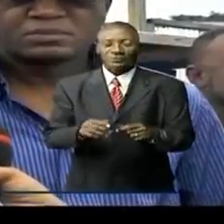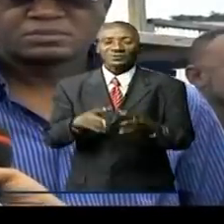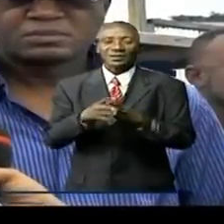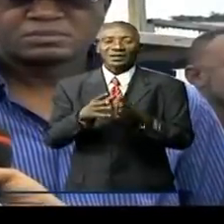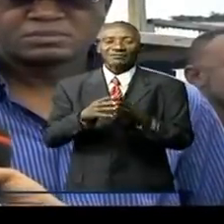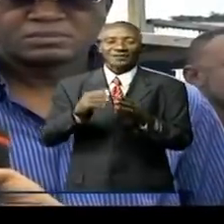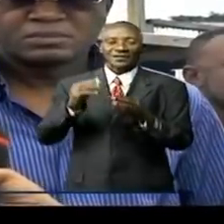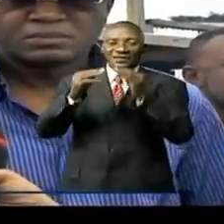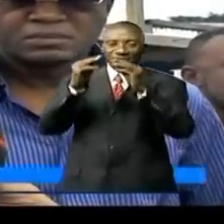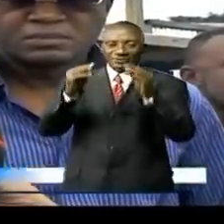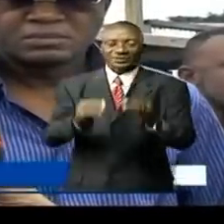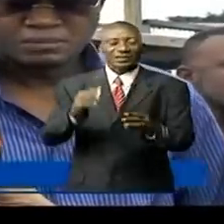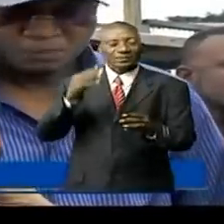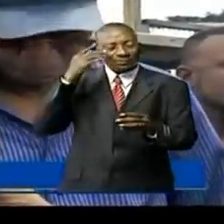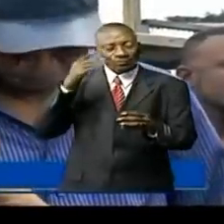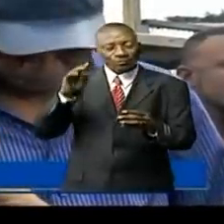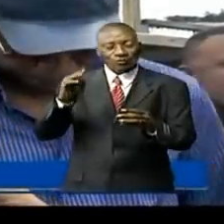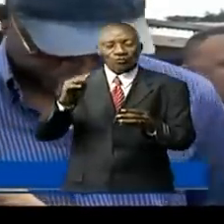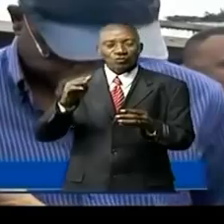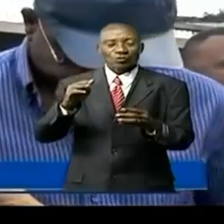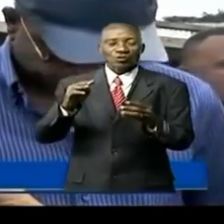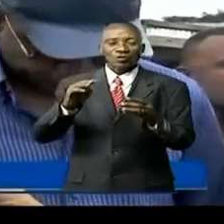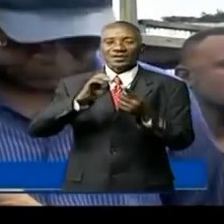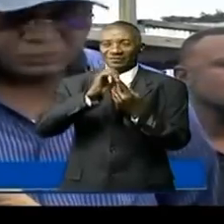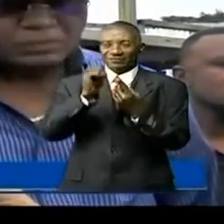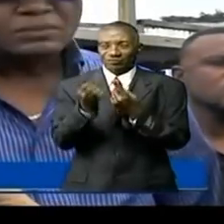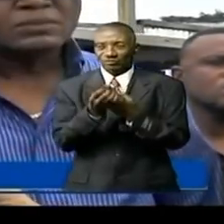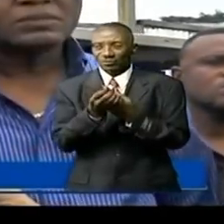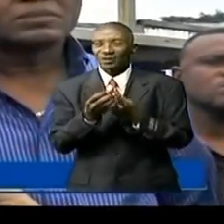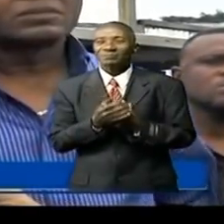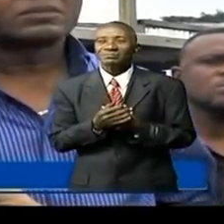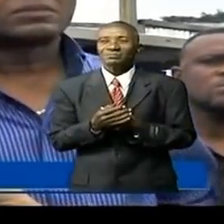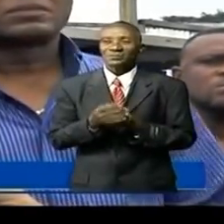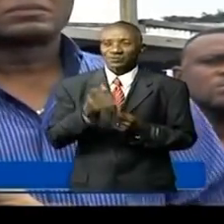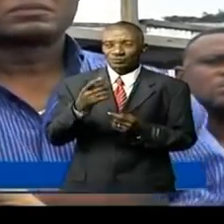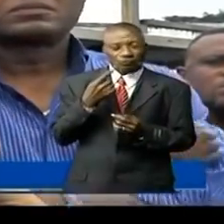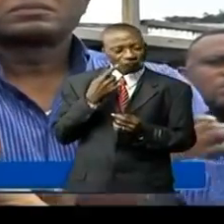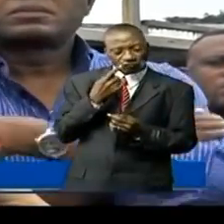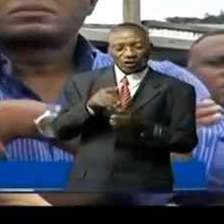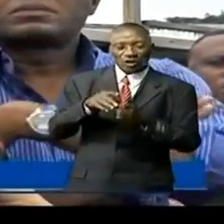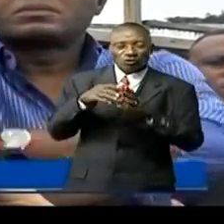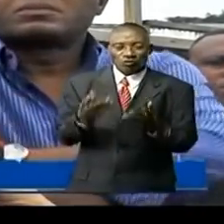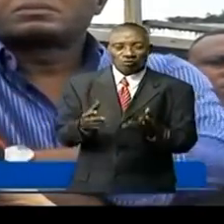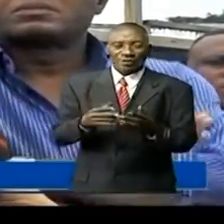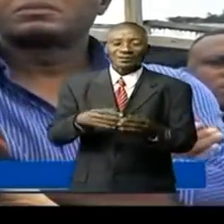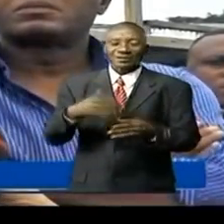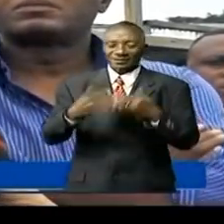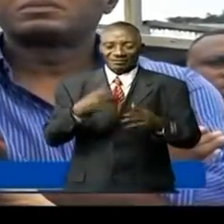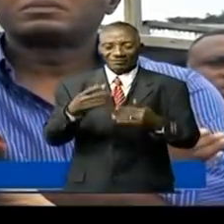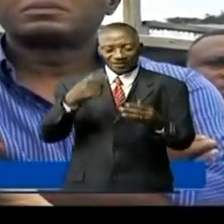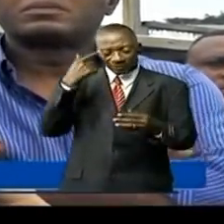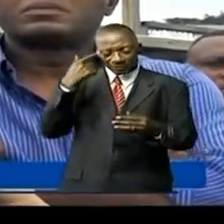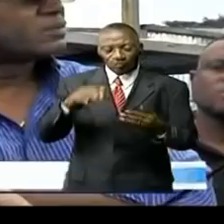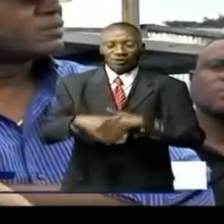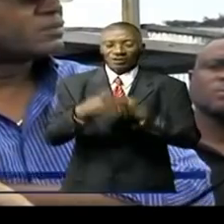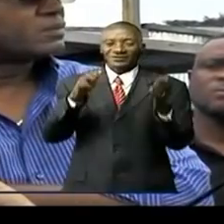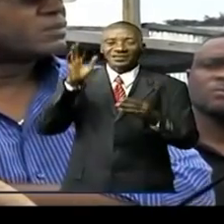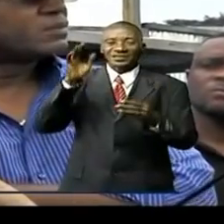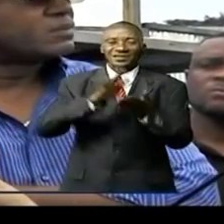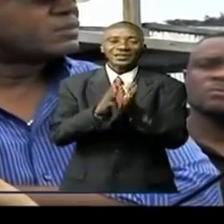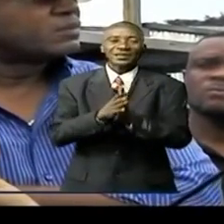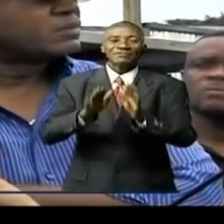donc avoir des ateliers de réflexion sur l'organisation de la filière assainissement et du traitement des eaux ici à Kinshasa. Il